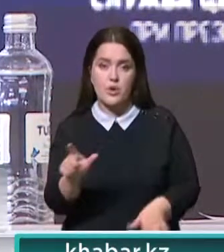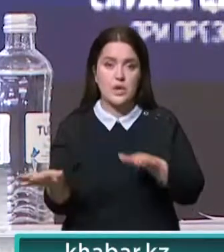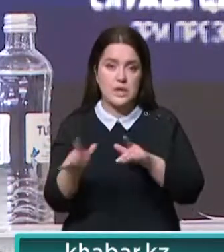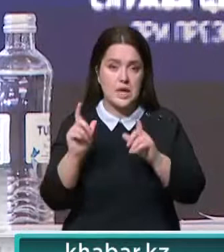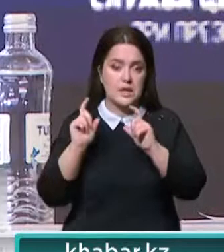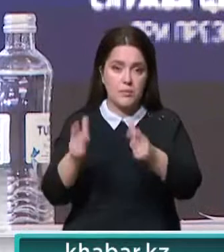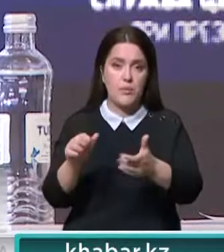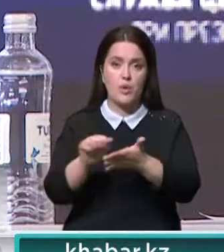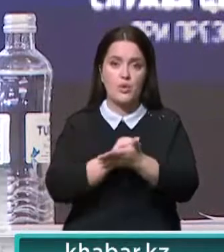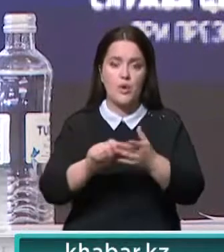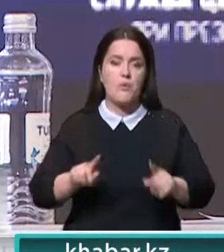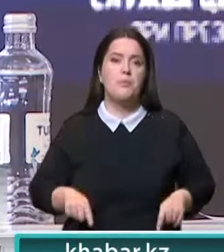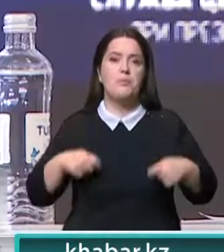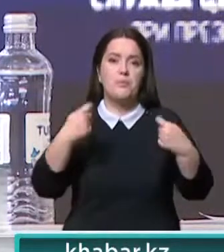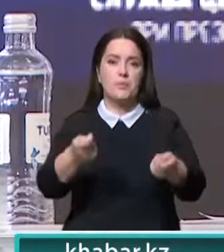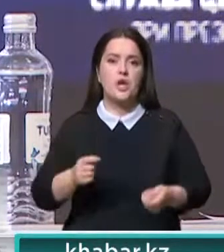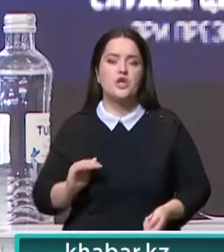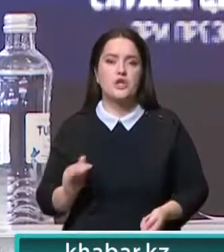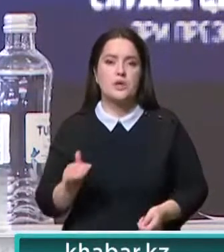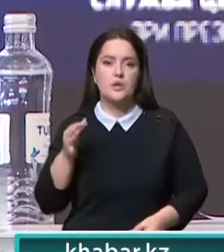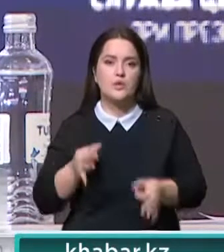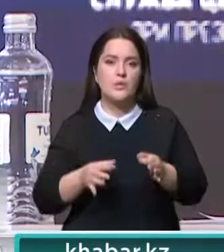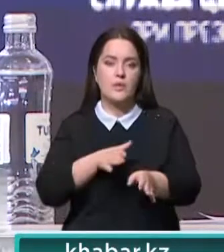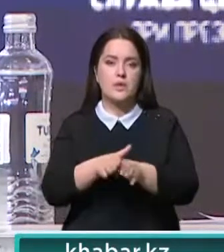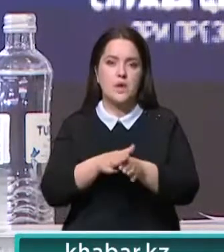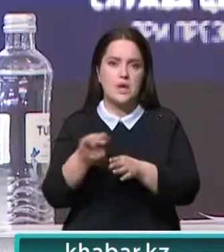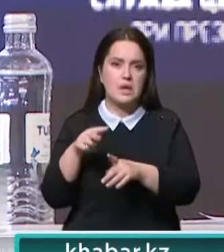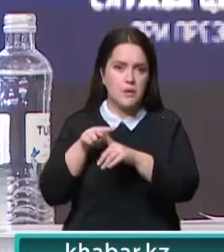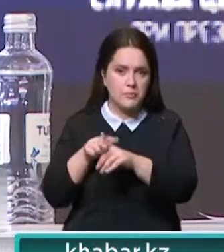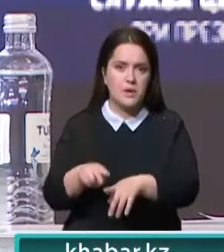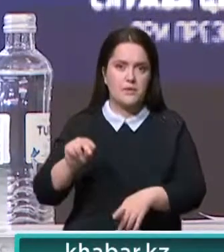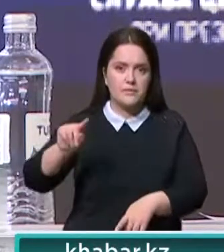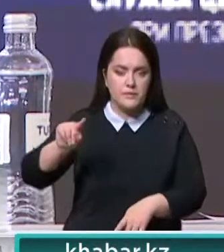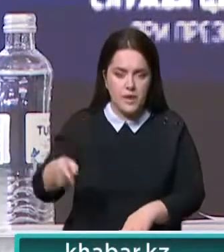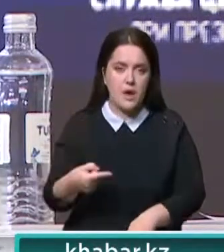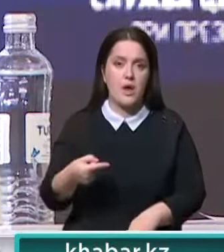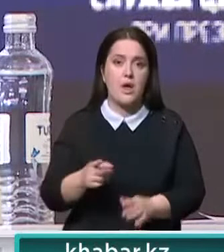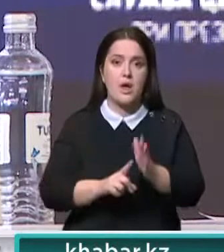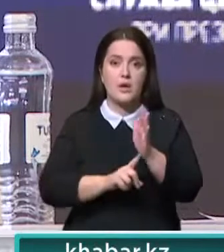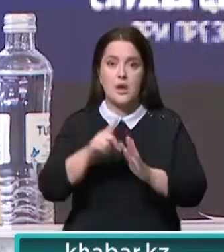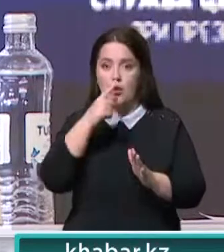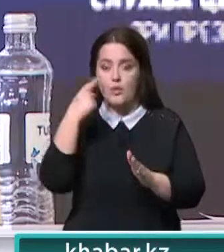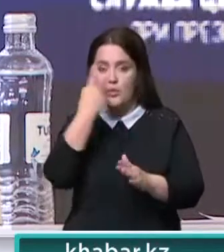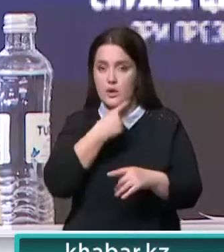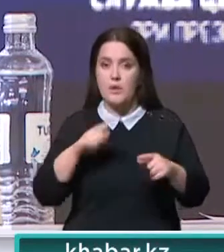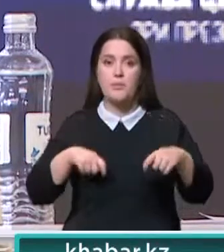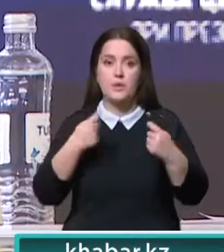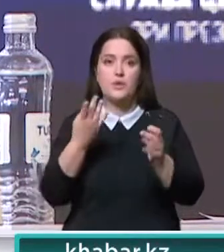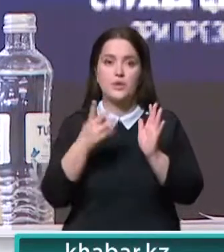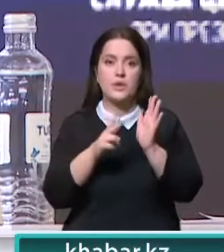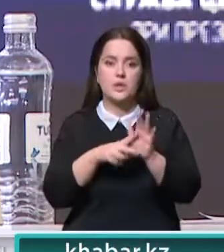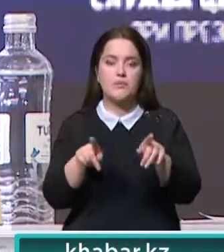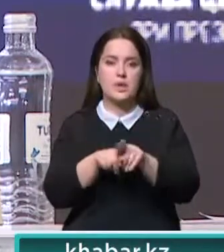предписания, документ передается частным судебным исполнителям для принудительного взыскания. С начала года передано уже 47